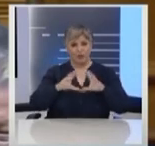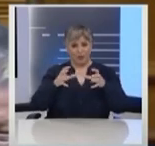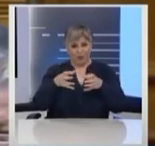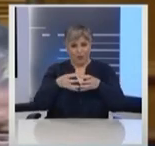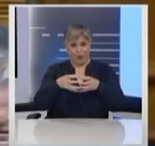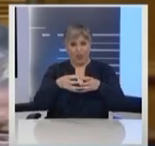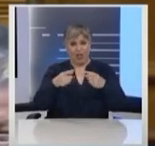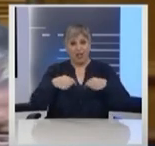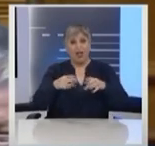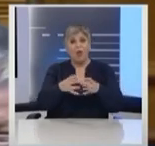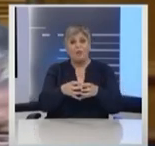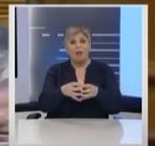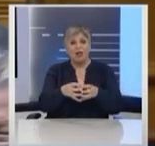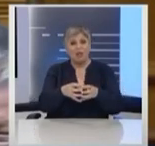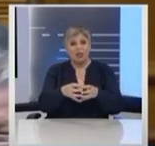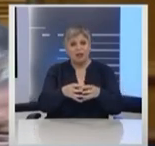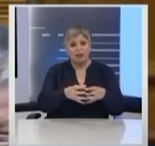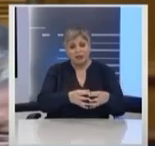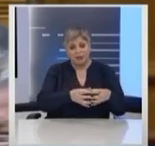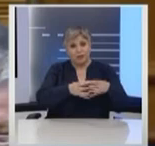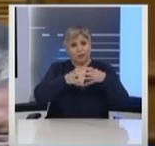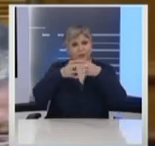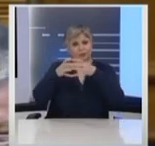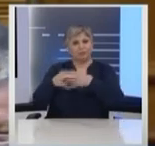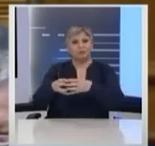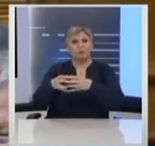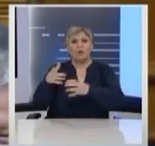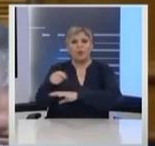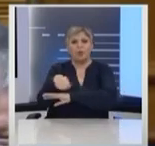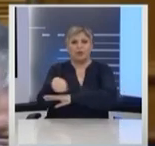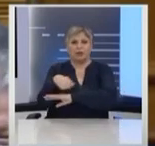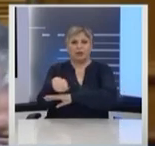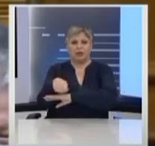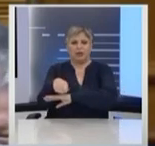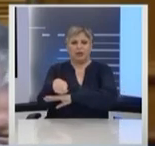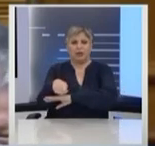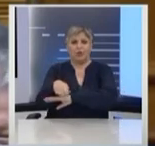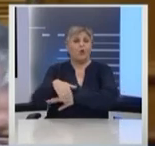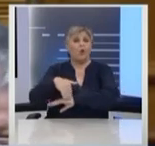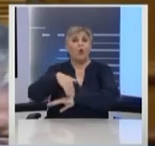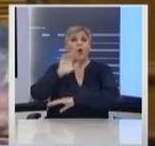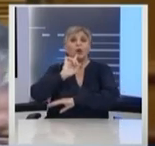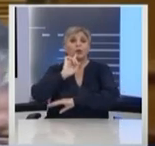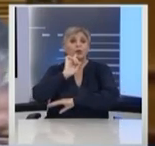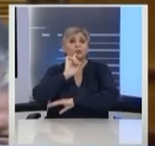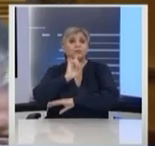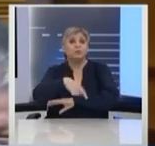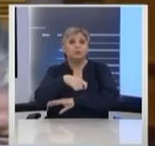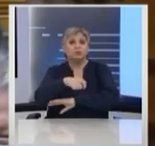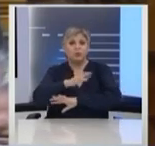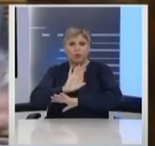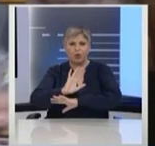τη δικαστική, την εκούσια διαδικασία, χωρίς όλα τα προηγούμενα, τα επιβαρυντικά και τα άκρως